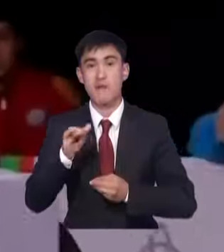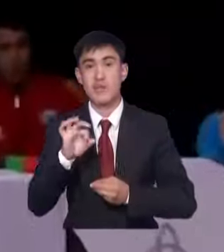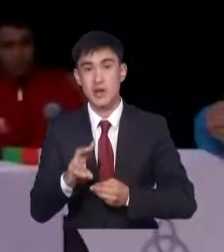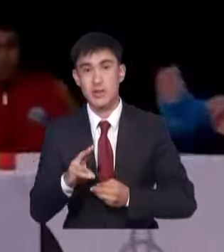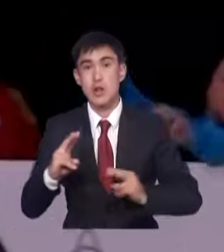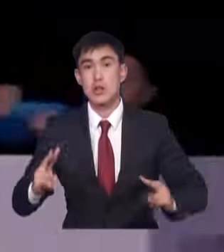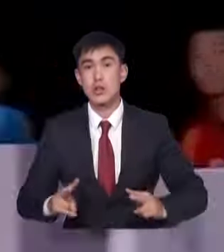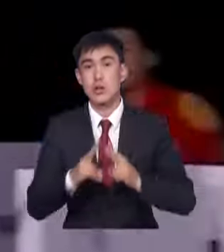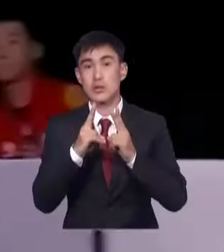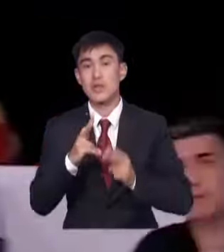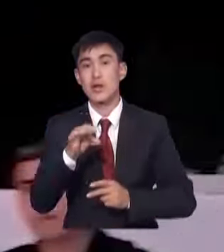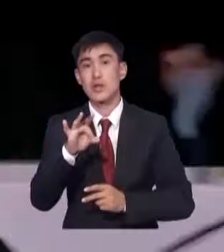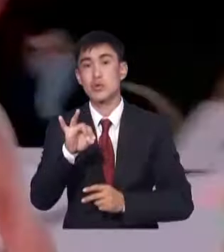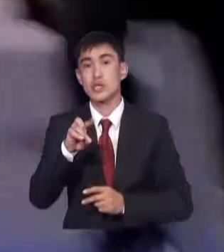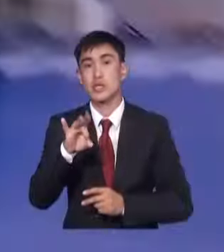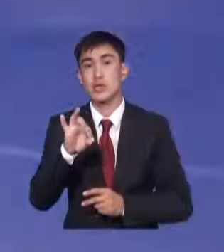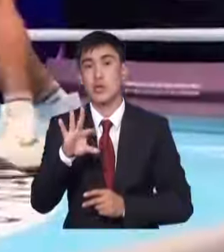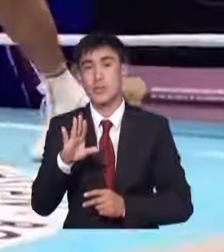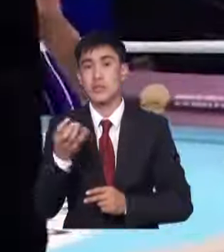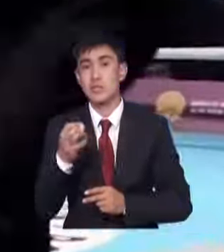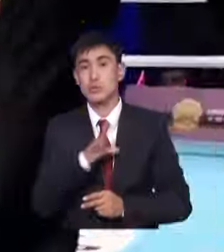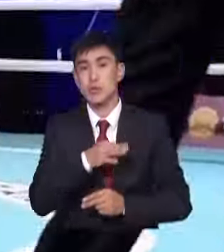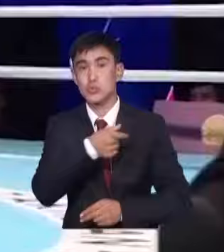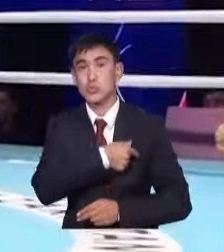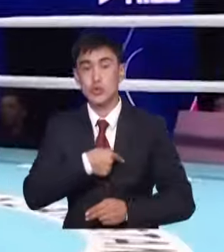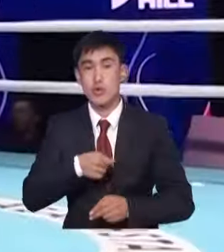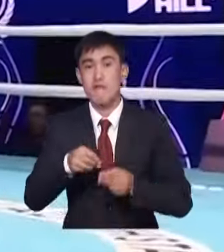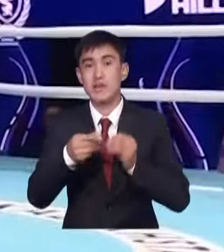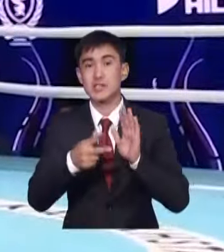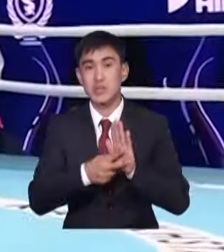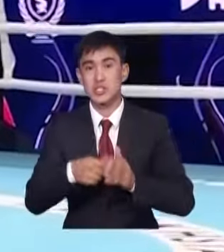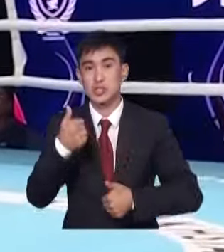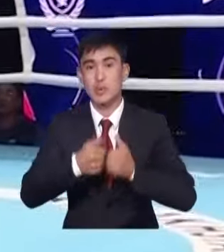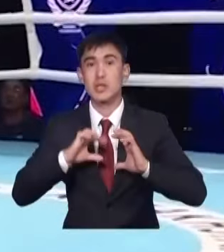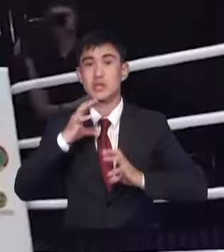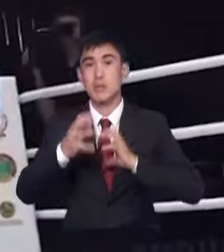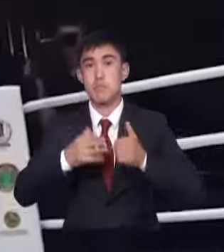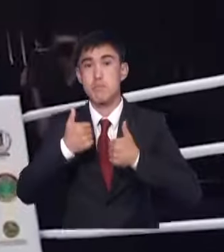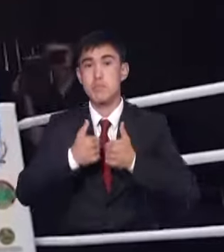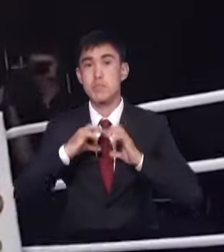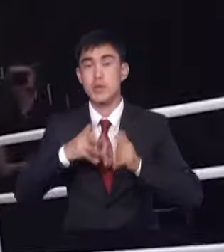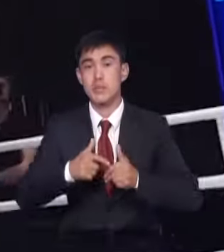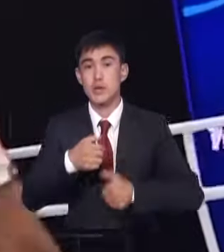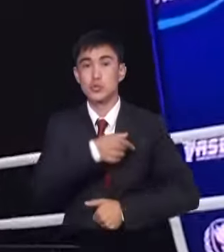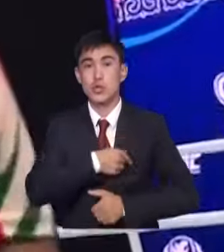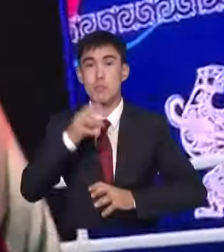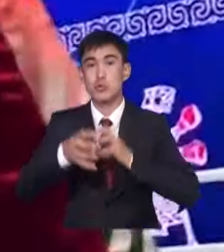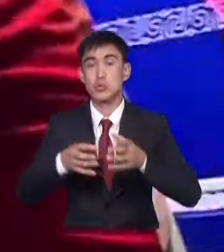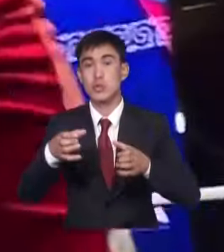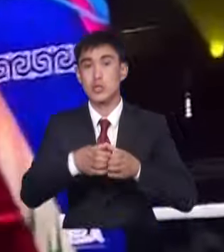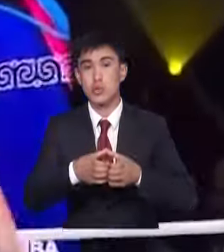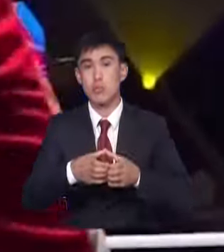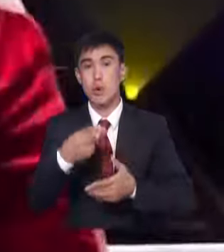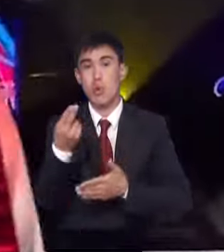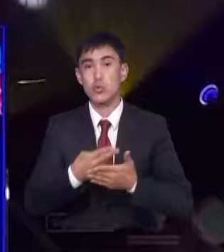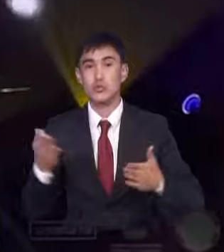Афинах Лондоне и Рио до Жанейро а также был судьёй на 18 чемпионатах мира а судья международной категории по